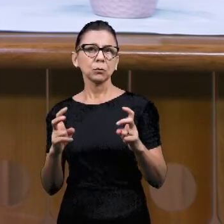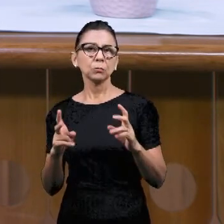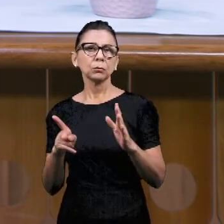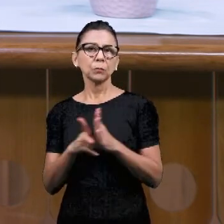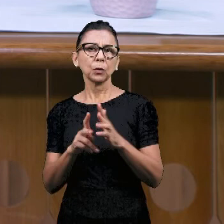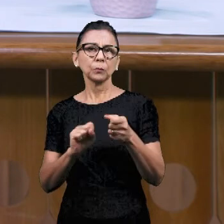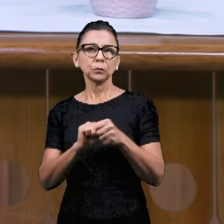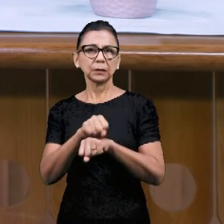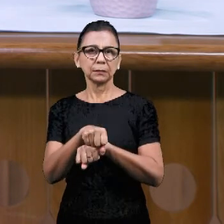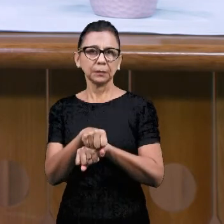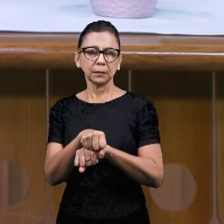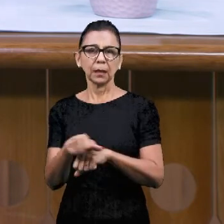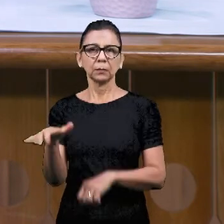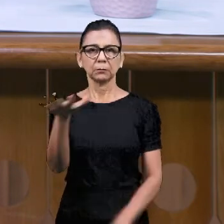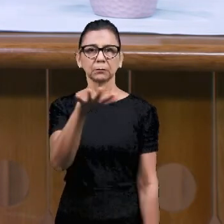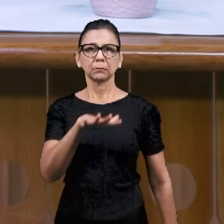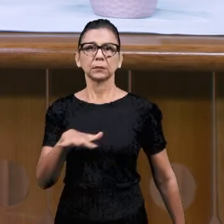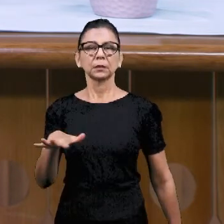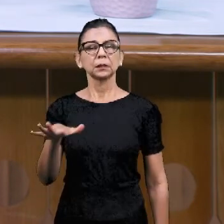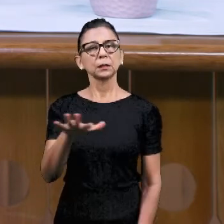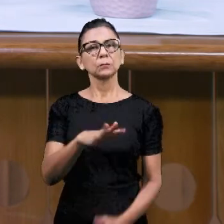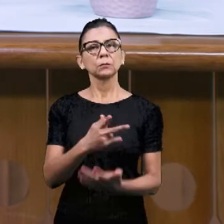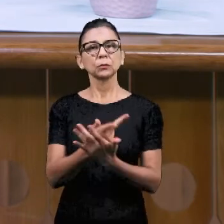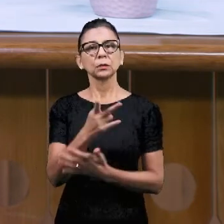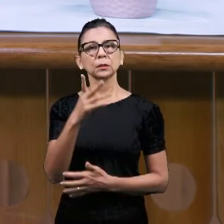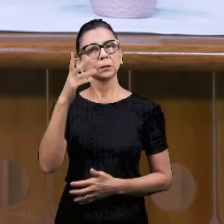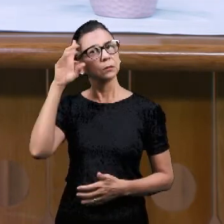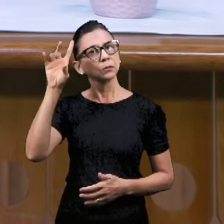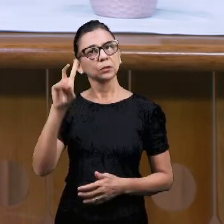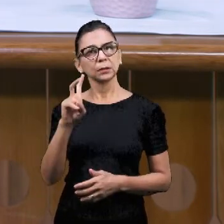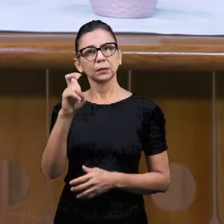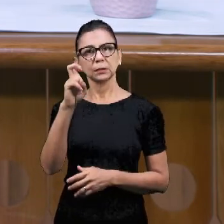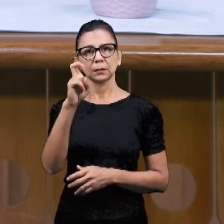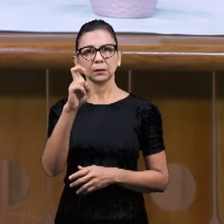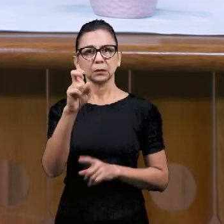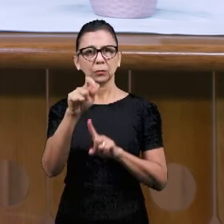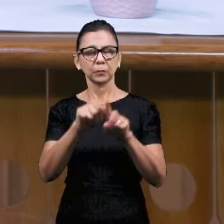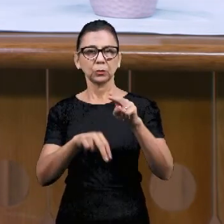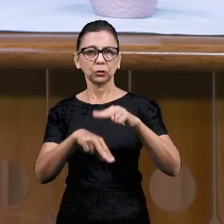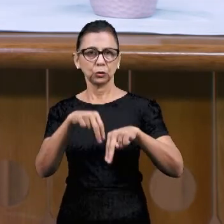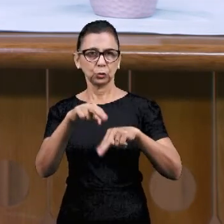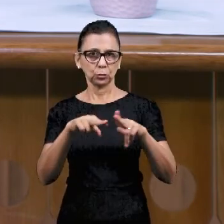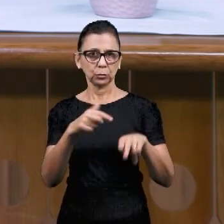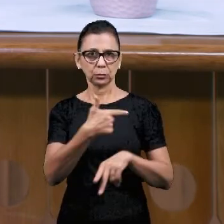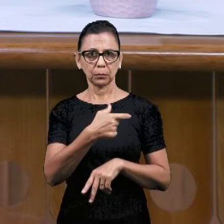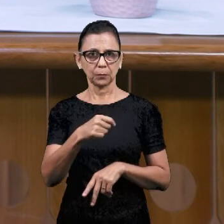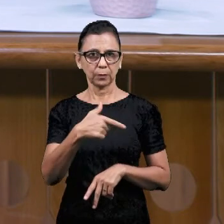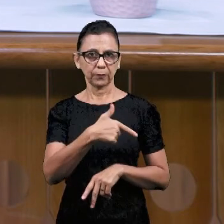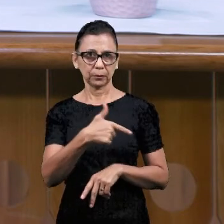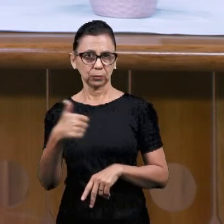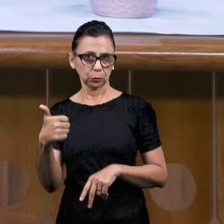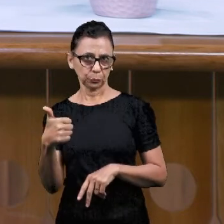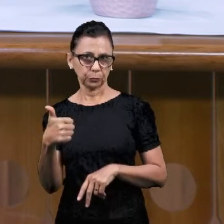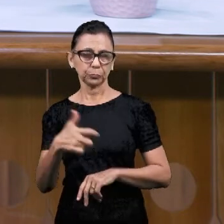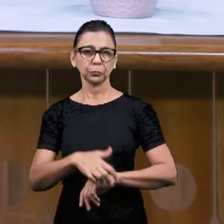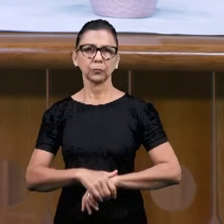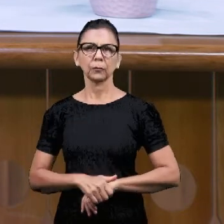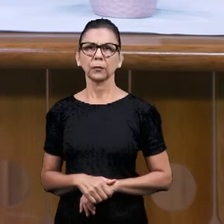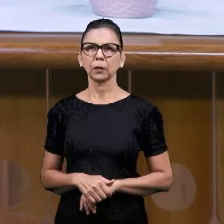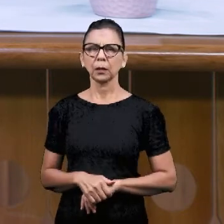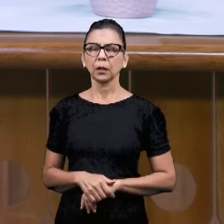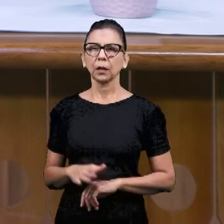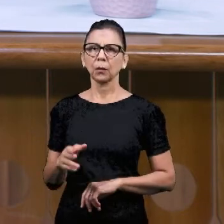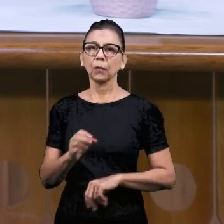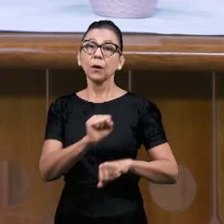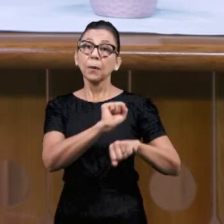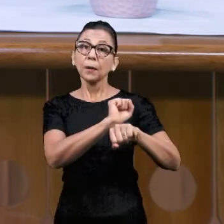ont été traités dans le séminaire général effectué dans le 5 juin passé. Et nous allons maintenant faire une